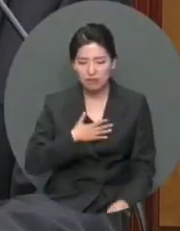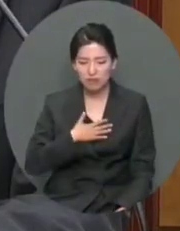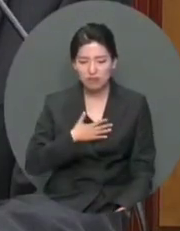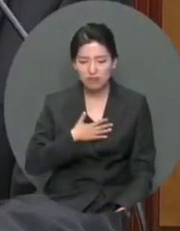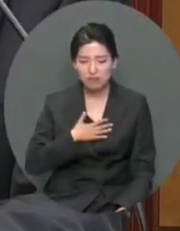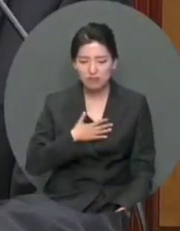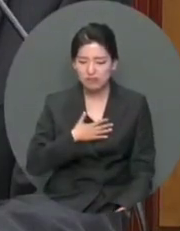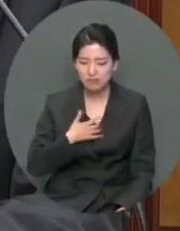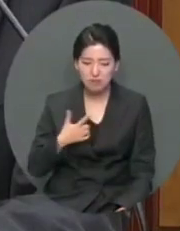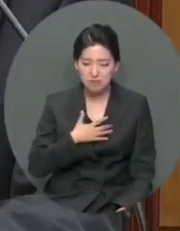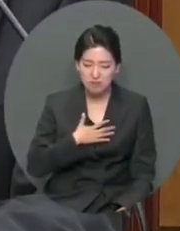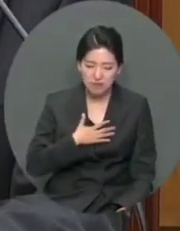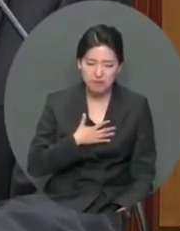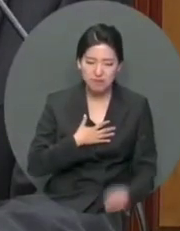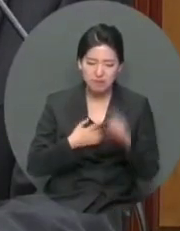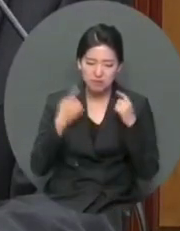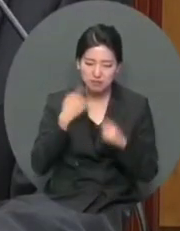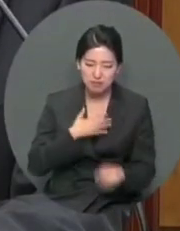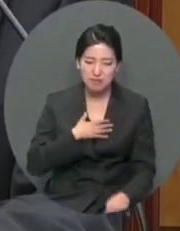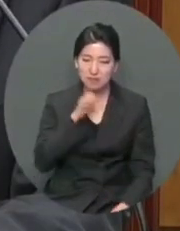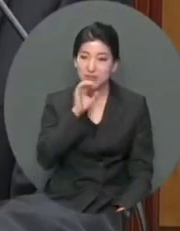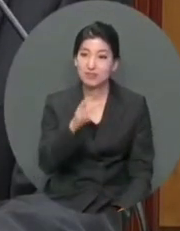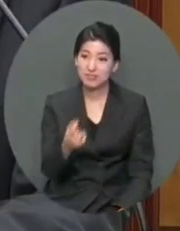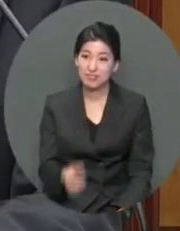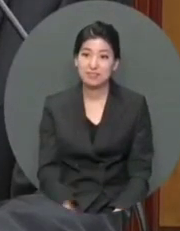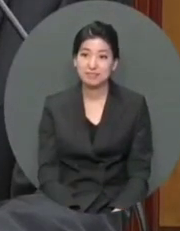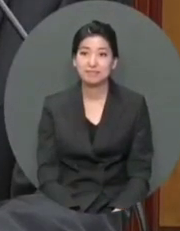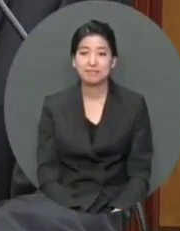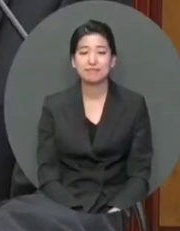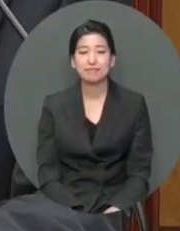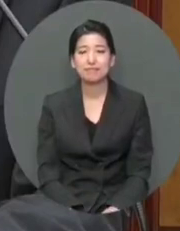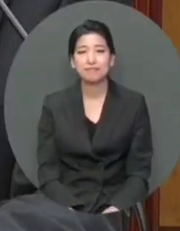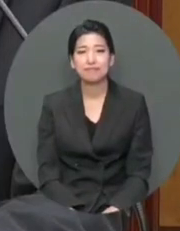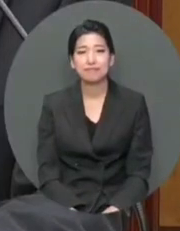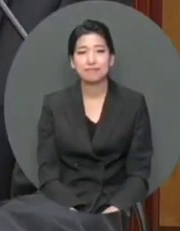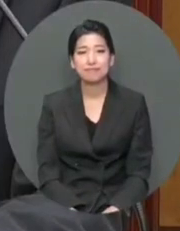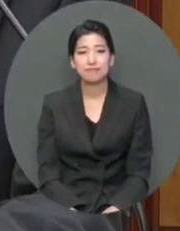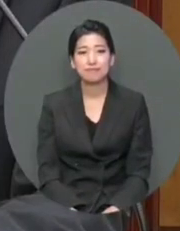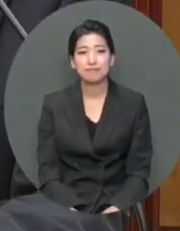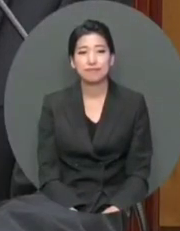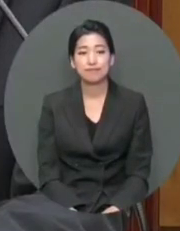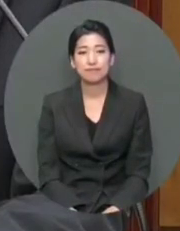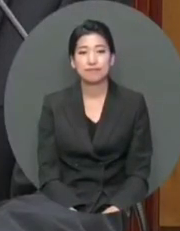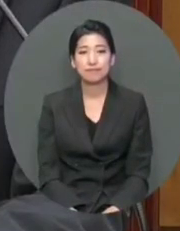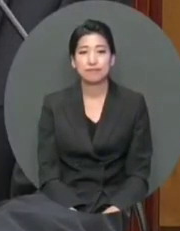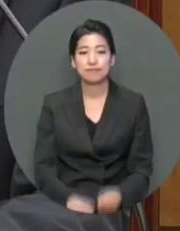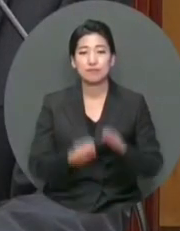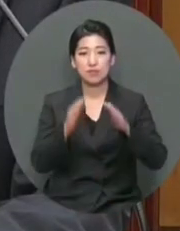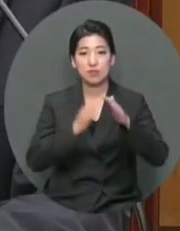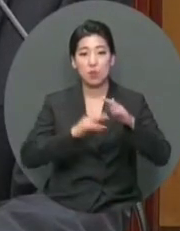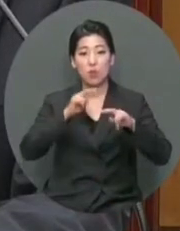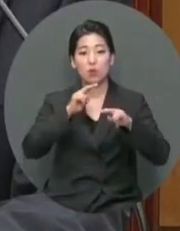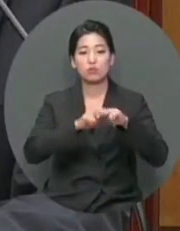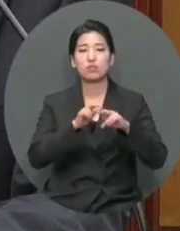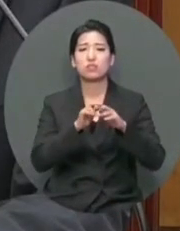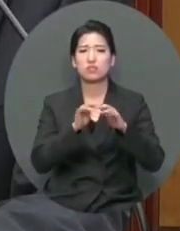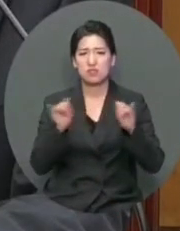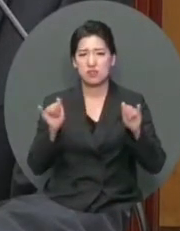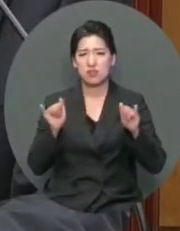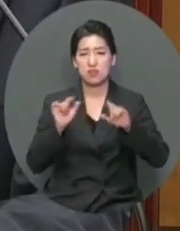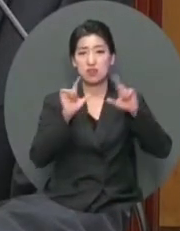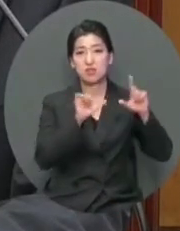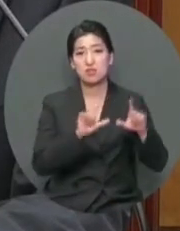인사청문회라는 건 그렇고 정말 공직자들이 어떻게 살아야 하는지를 보여주는